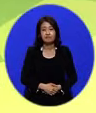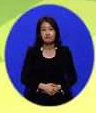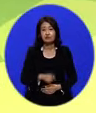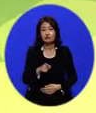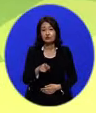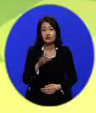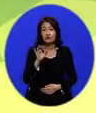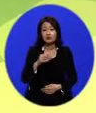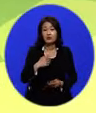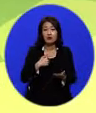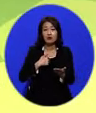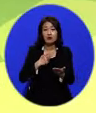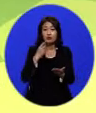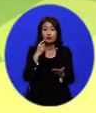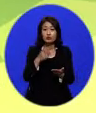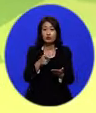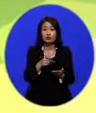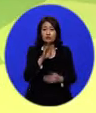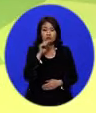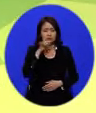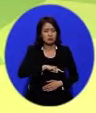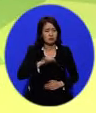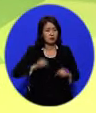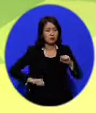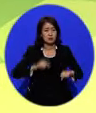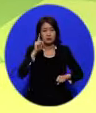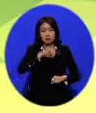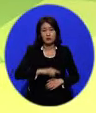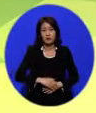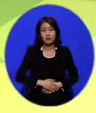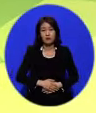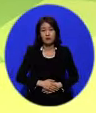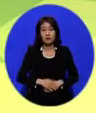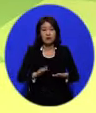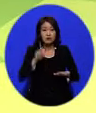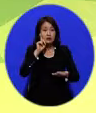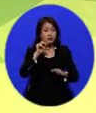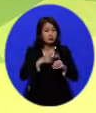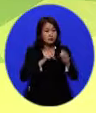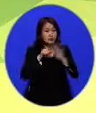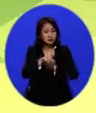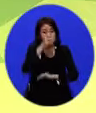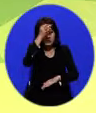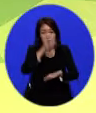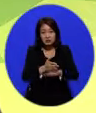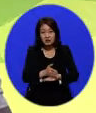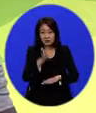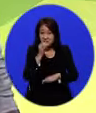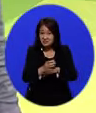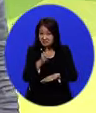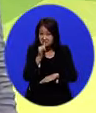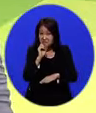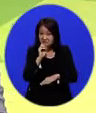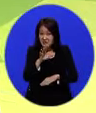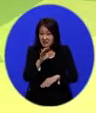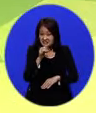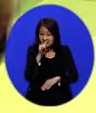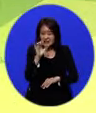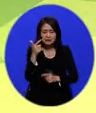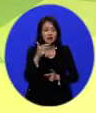이걸요, 제가 일방적으로, 너 그거 정말 나쁜 행동이야. 오늘 내일 가서 선생님한테 사과해. 사과할까요? 안